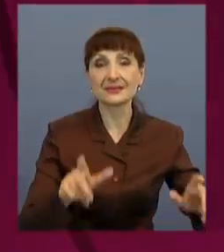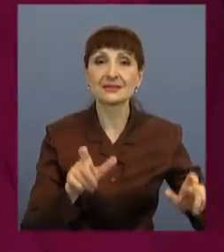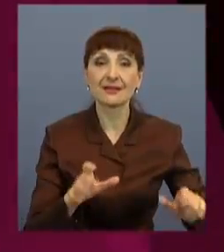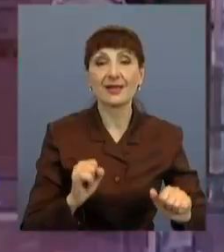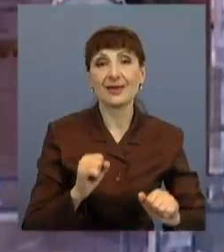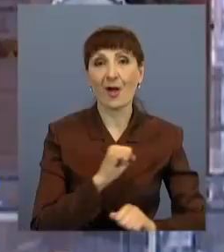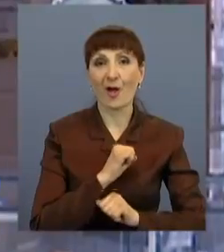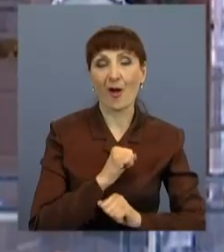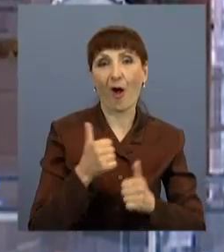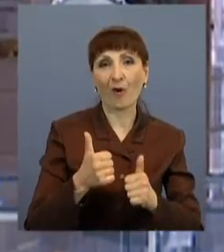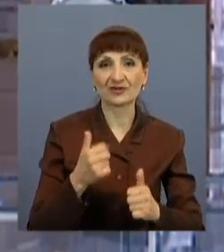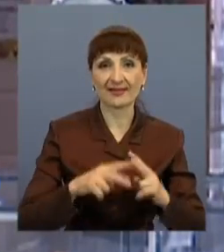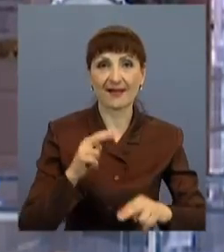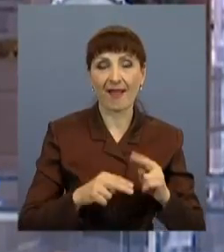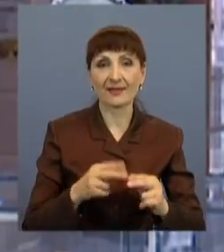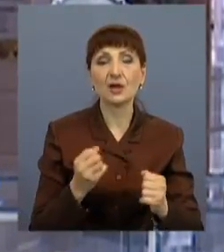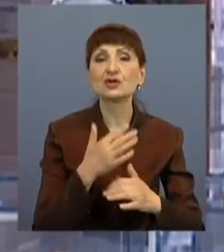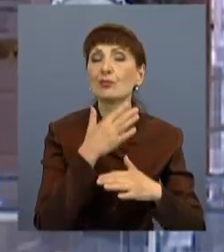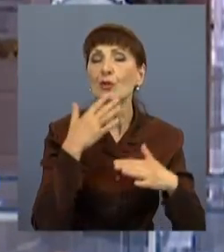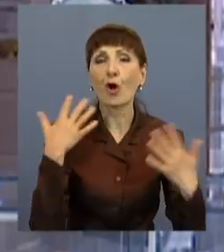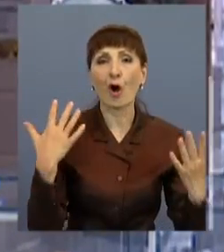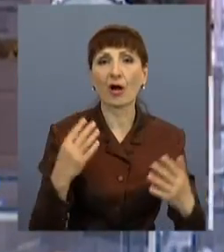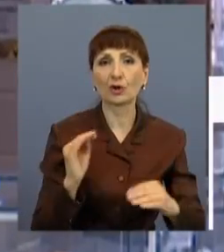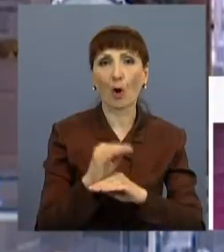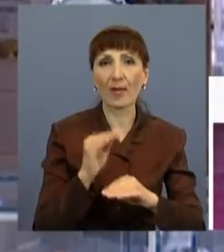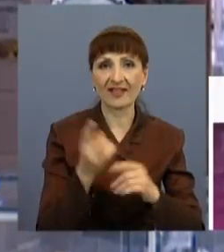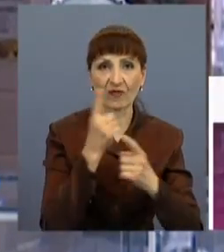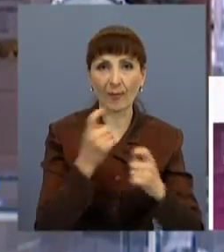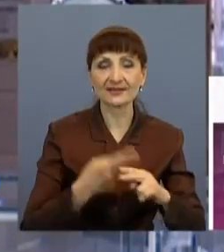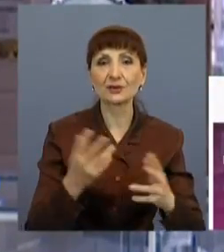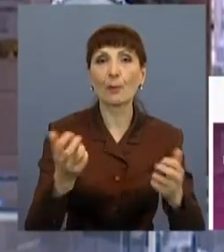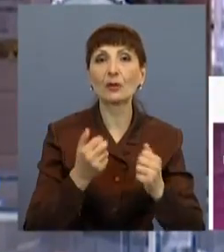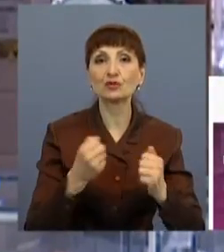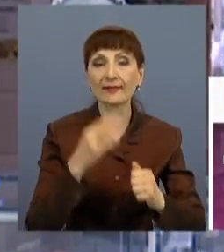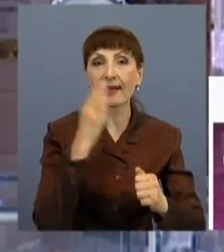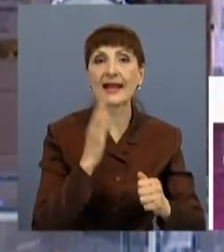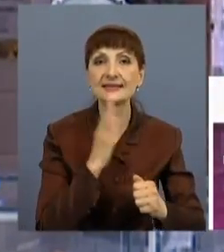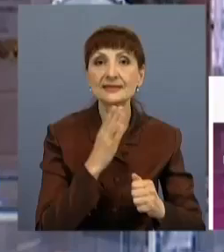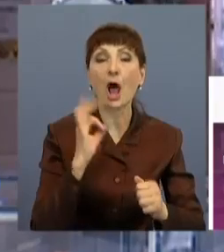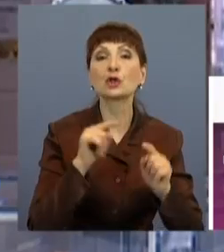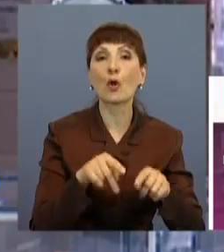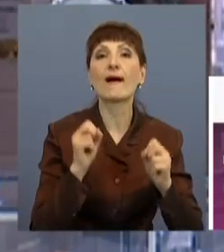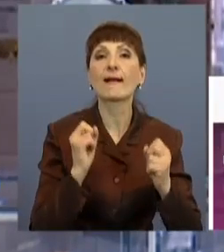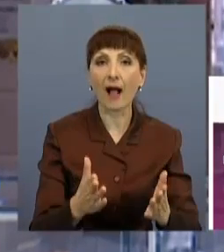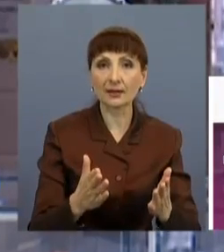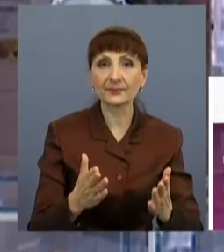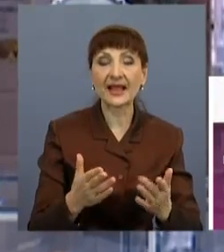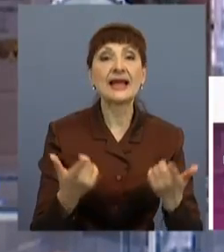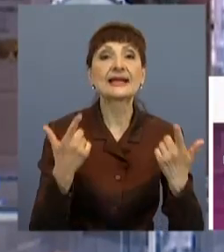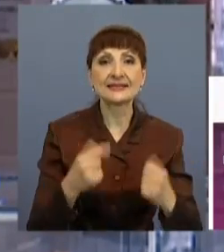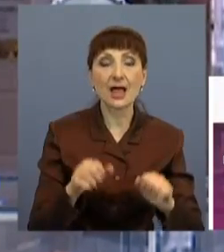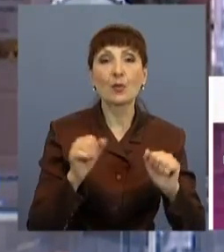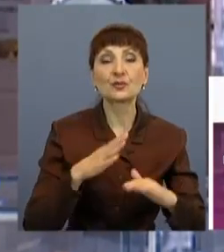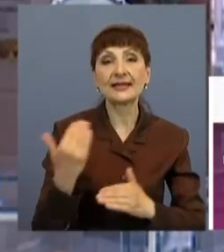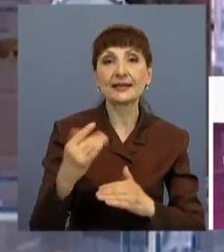настроение. Очень много еще дополнительной информации, которую получают родители о том, как и где может